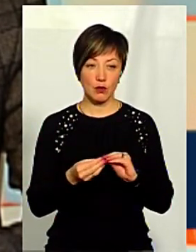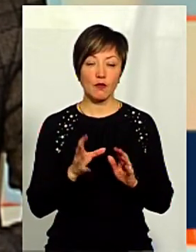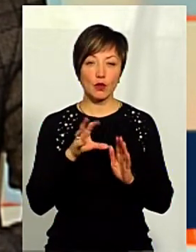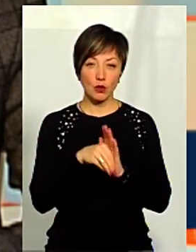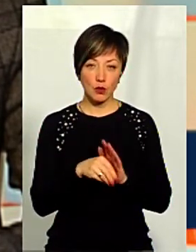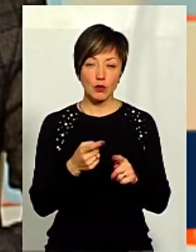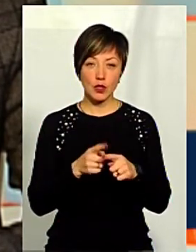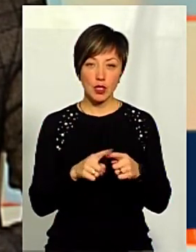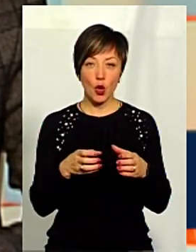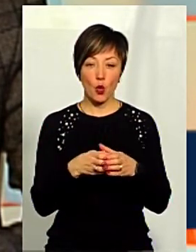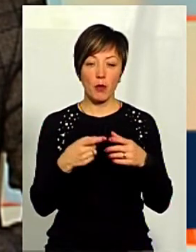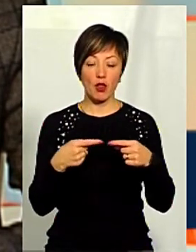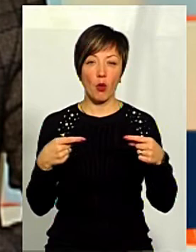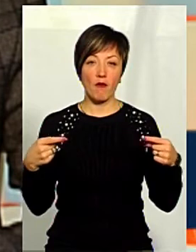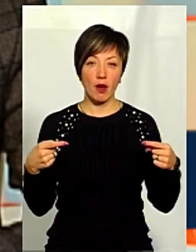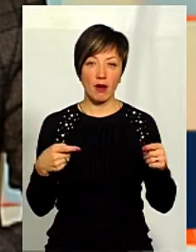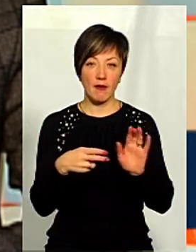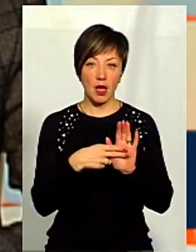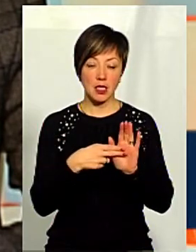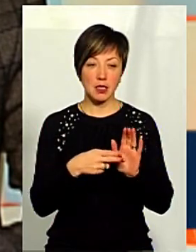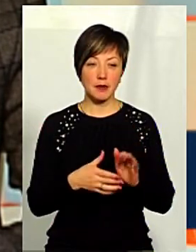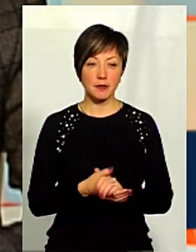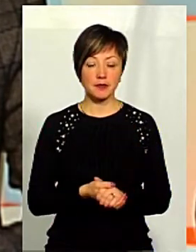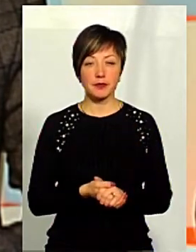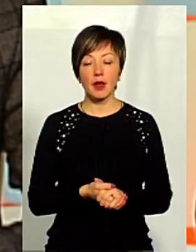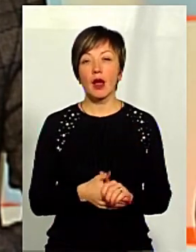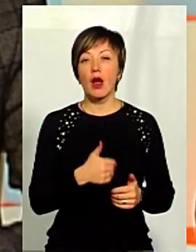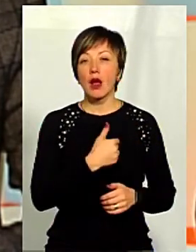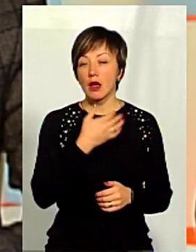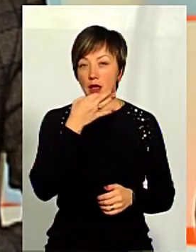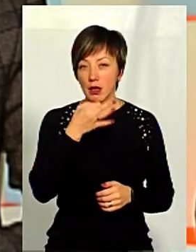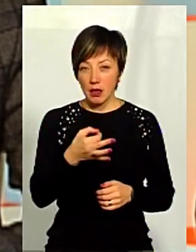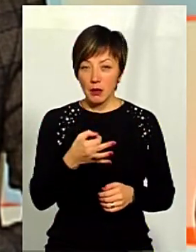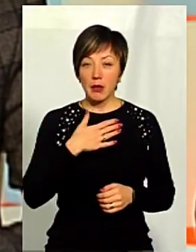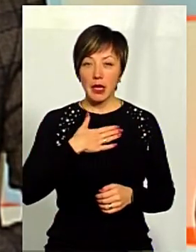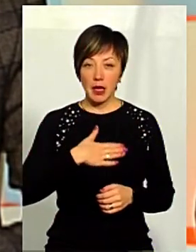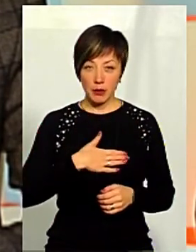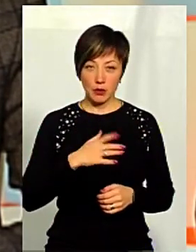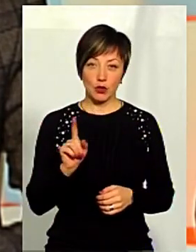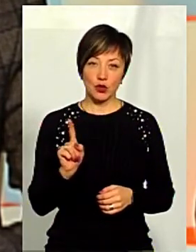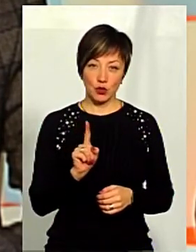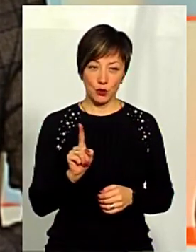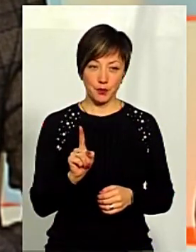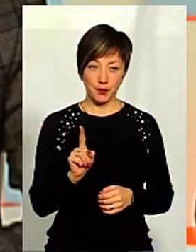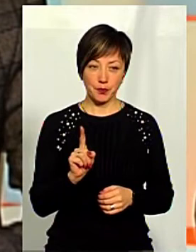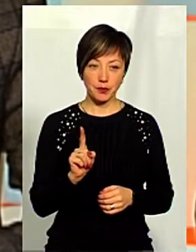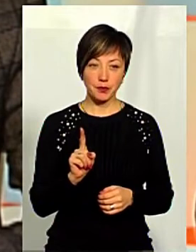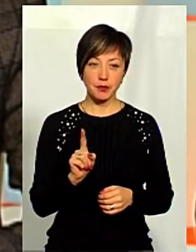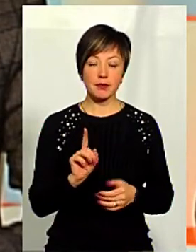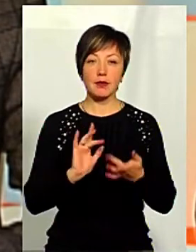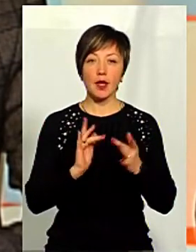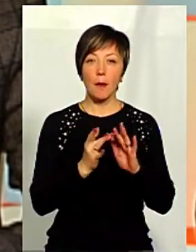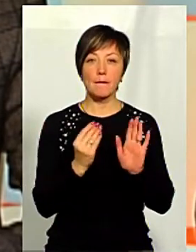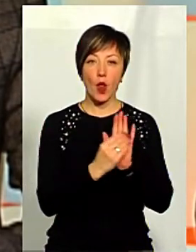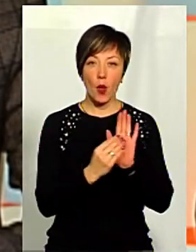по цій групі товарів. Я хочу би зазначити ще такий момент, що все-таки приємно, що і блогер,